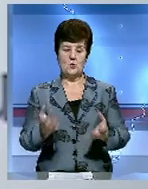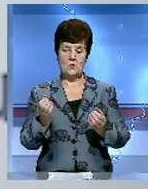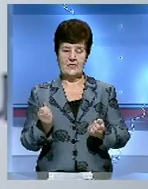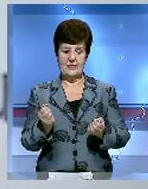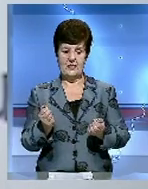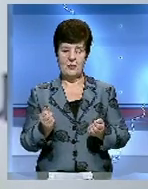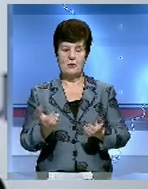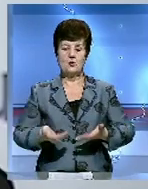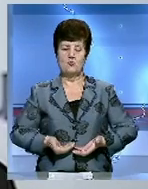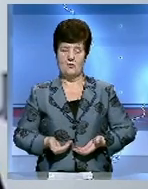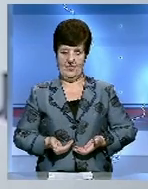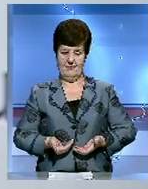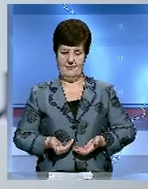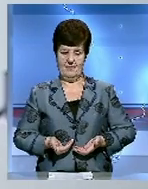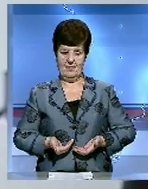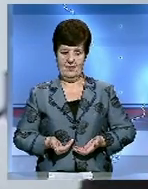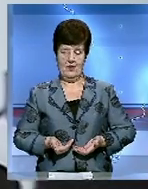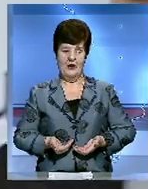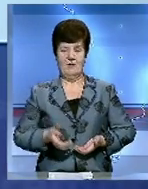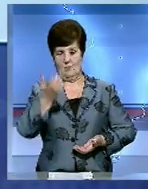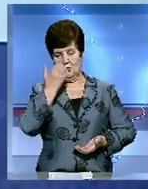social. Vă mulțumesc!